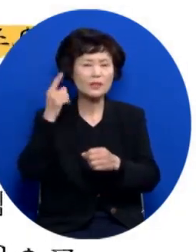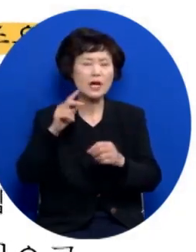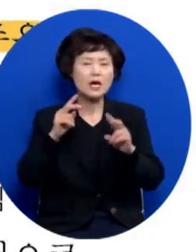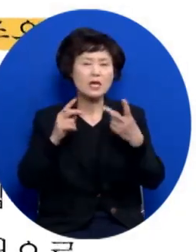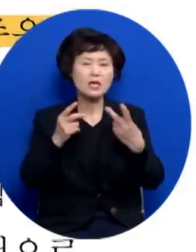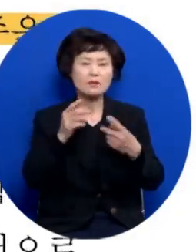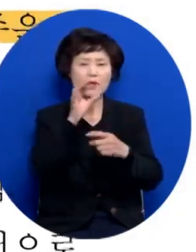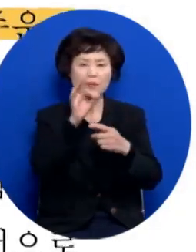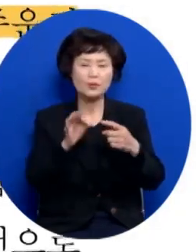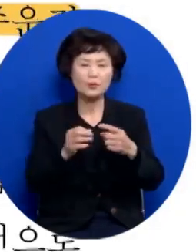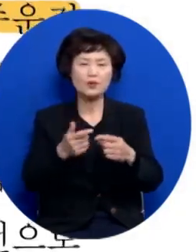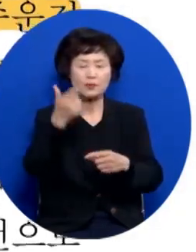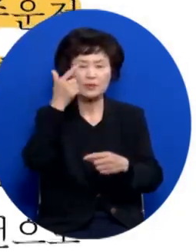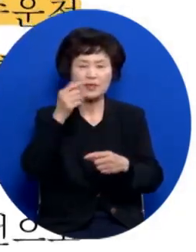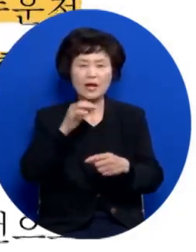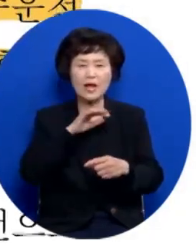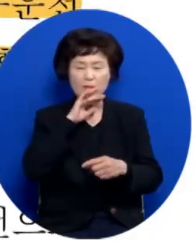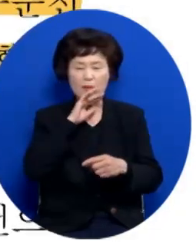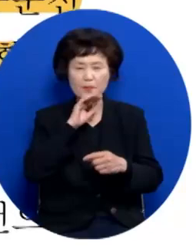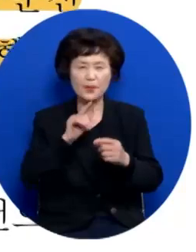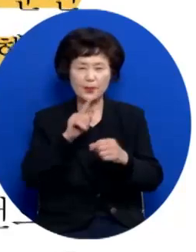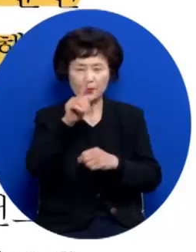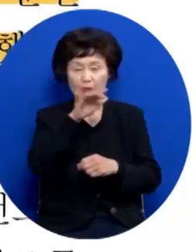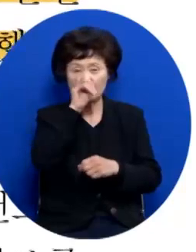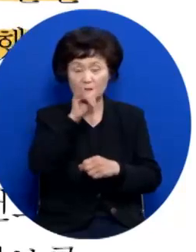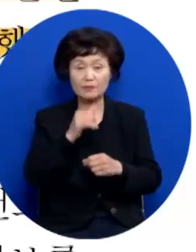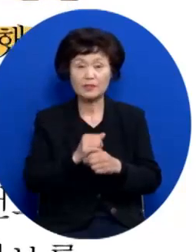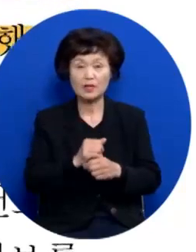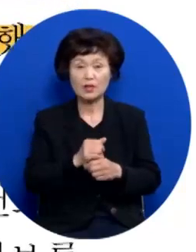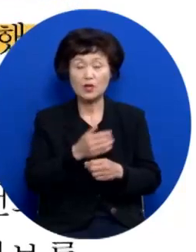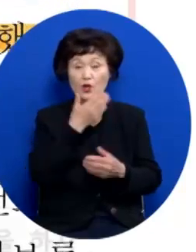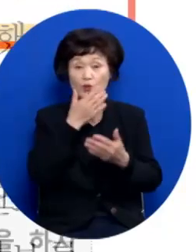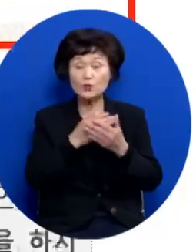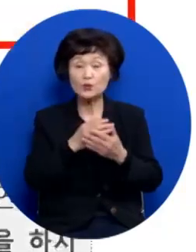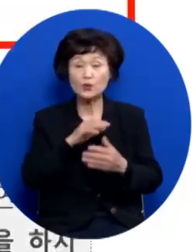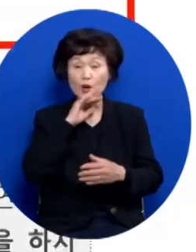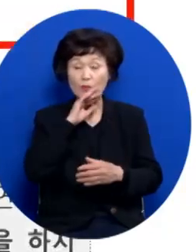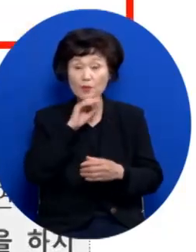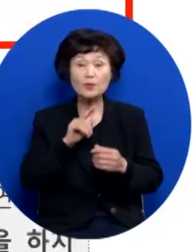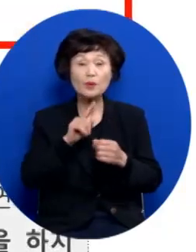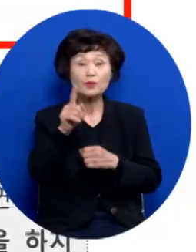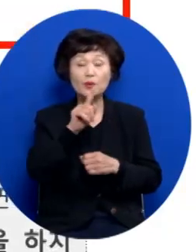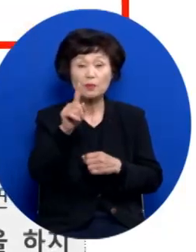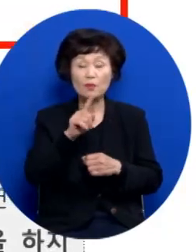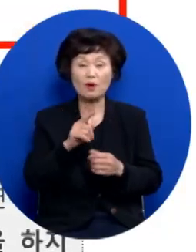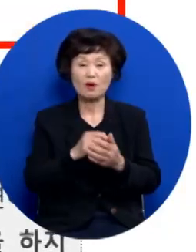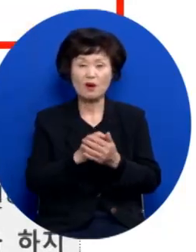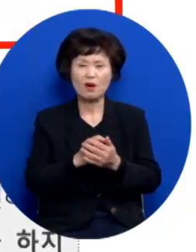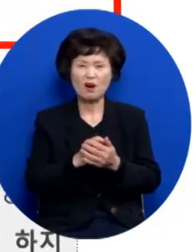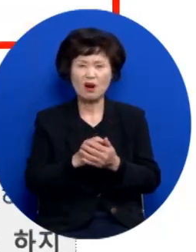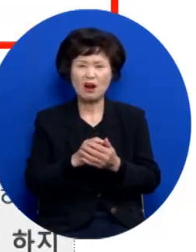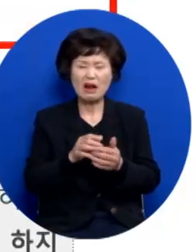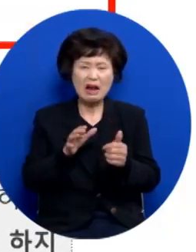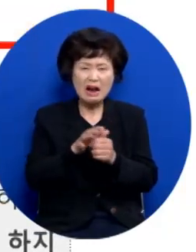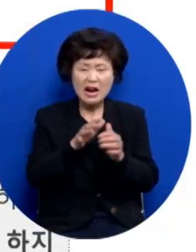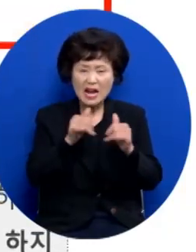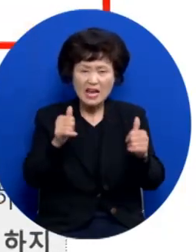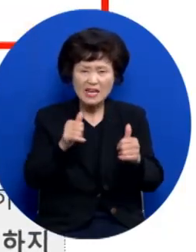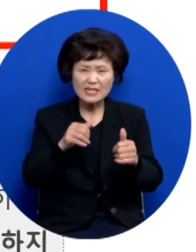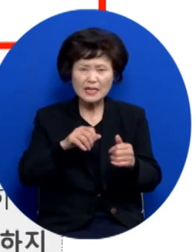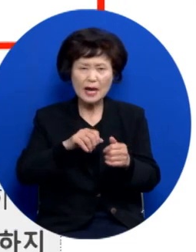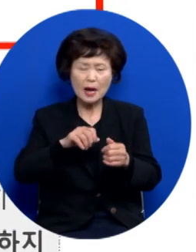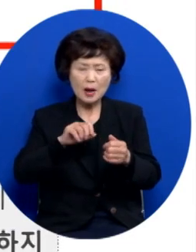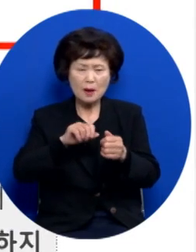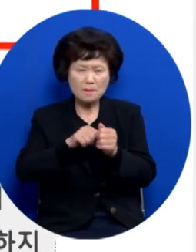증가한 것으로 나타났습니다. 음주운전 관련 주요 민원으로는 대전 음주운전 가해자 엄벌과 신상 공개,